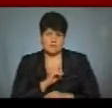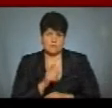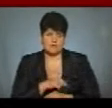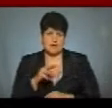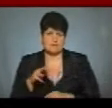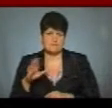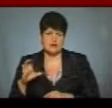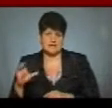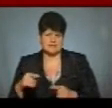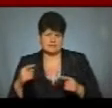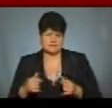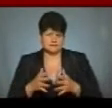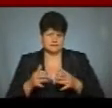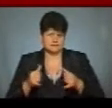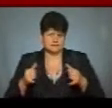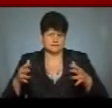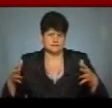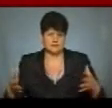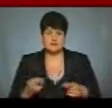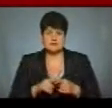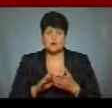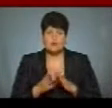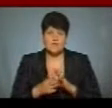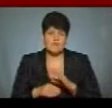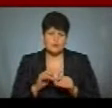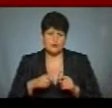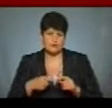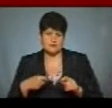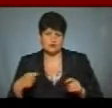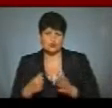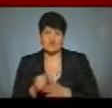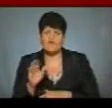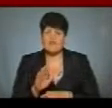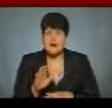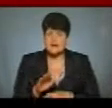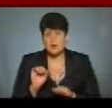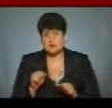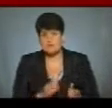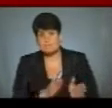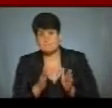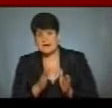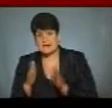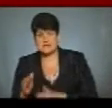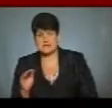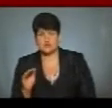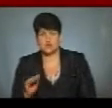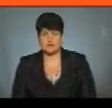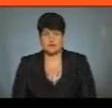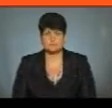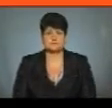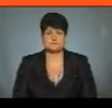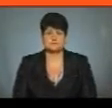всемогутнім міністром МВС тільки розкручується. У цих умовах вибори можуть бути відстрочені до вересня, а можливо, навіть перенесені на